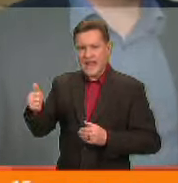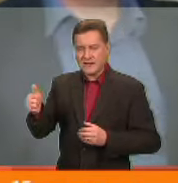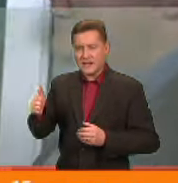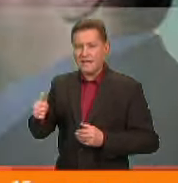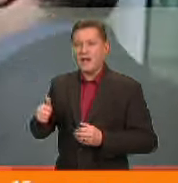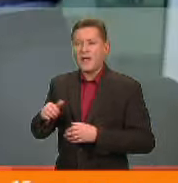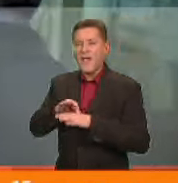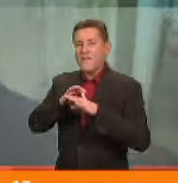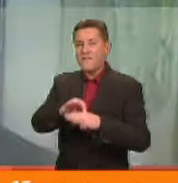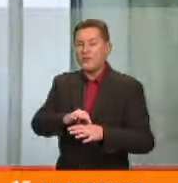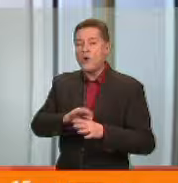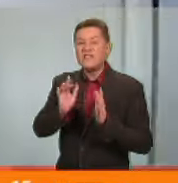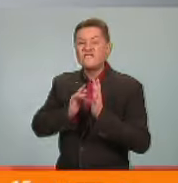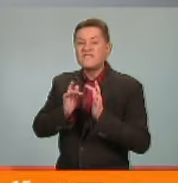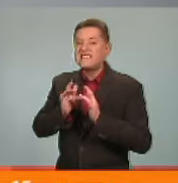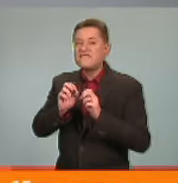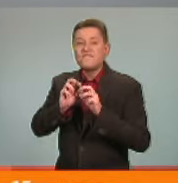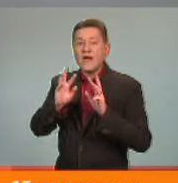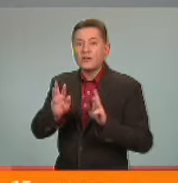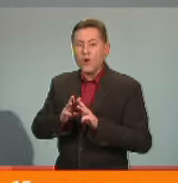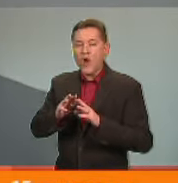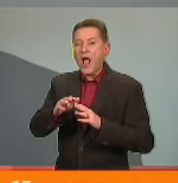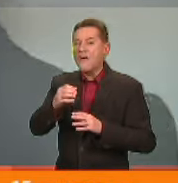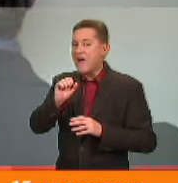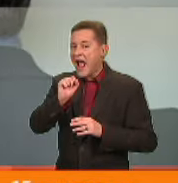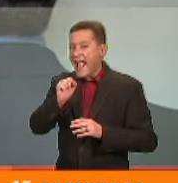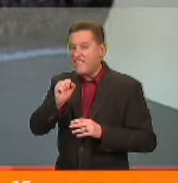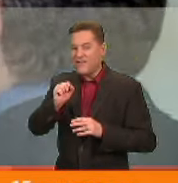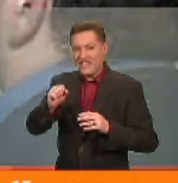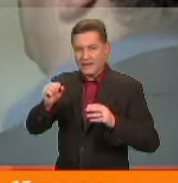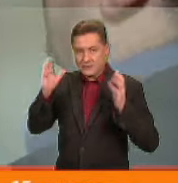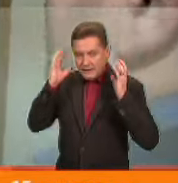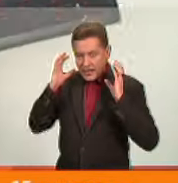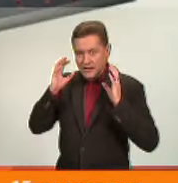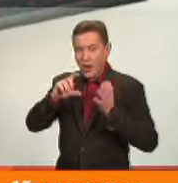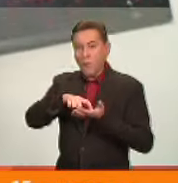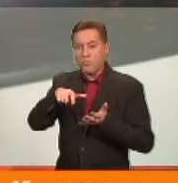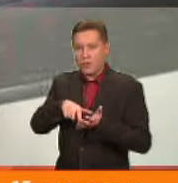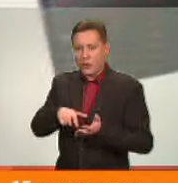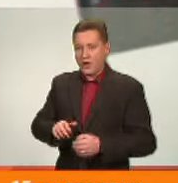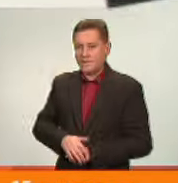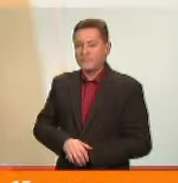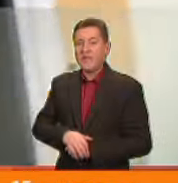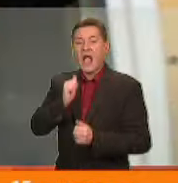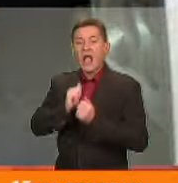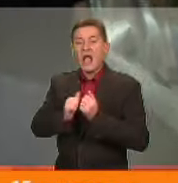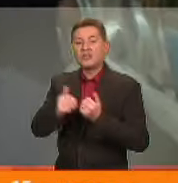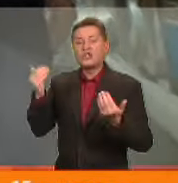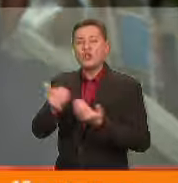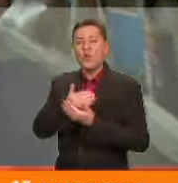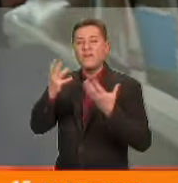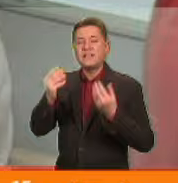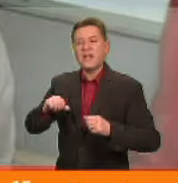холдинга, ведет нас в святая святых. Эфирный блок. Да не прямо сейчас говорим. Да, сейчас зайдем. Каждый новый день, друзья.